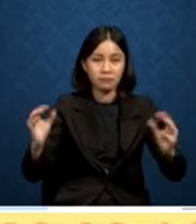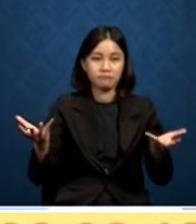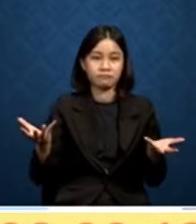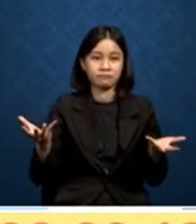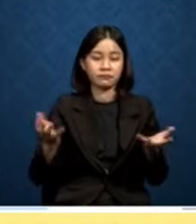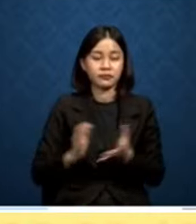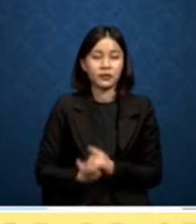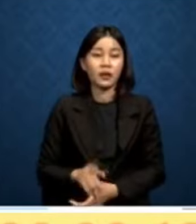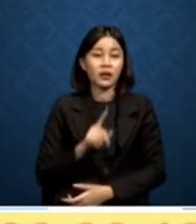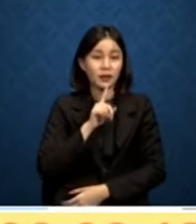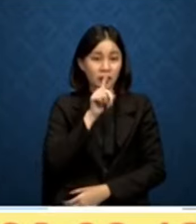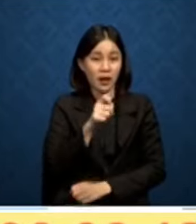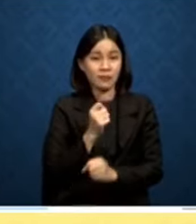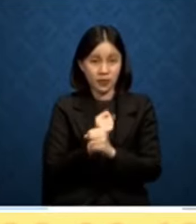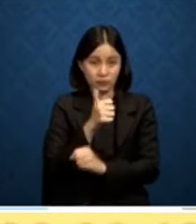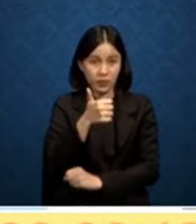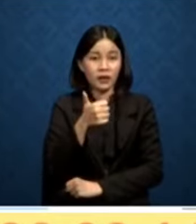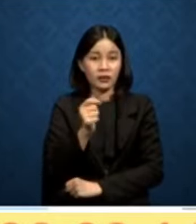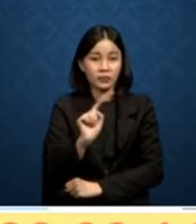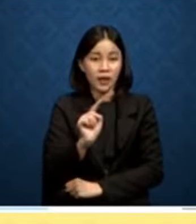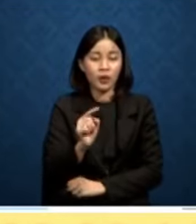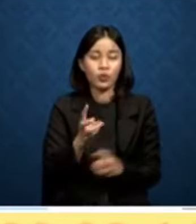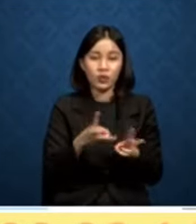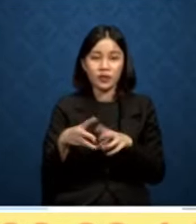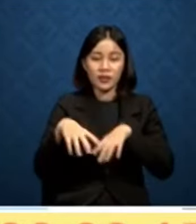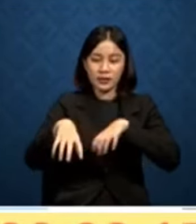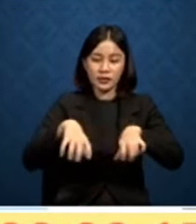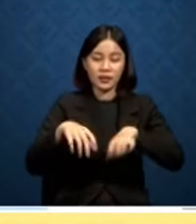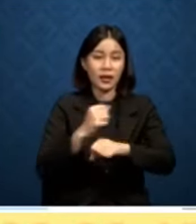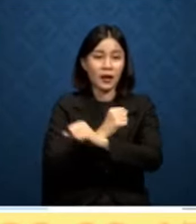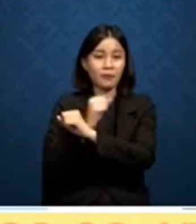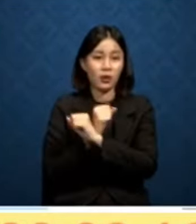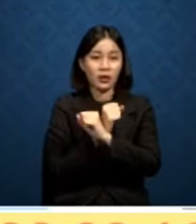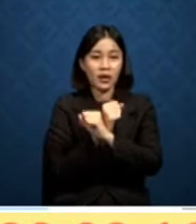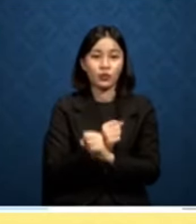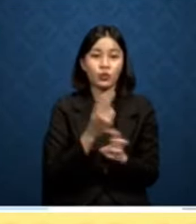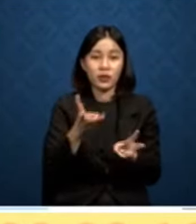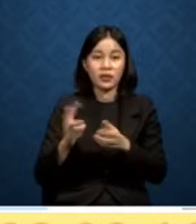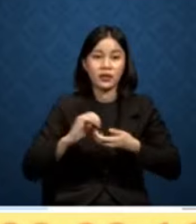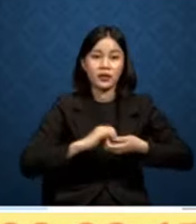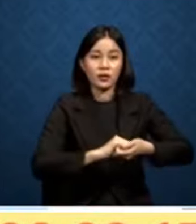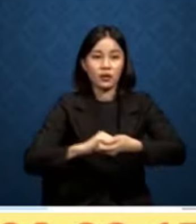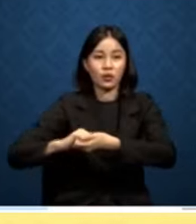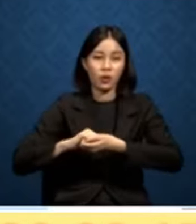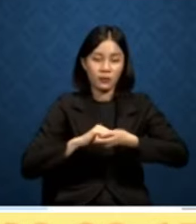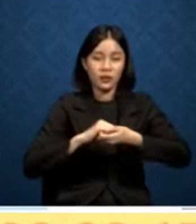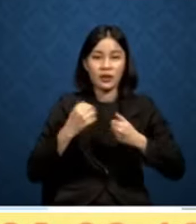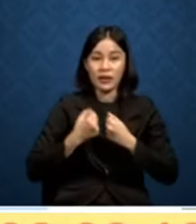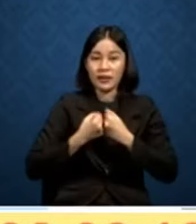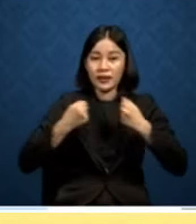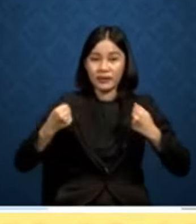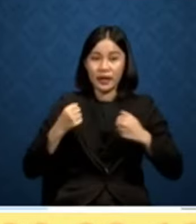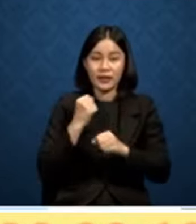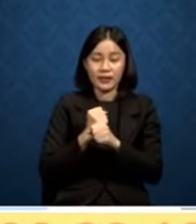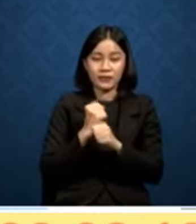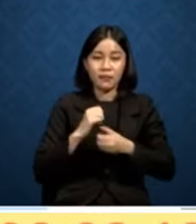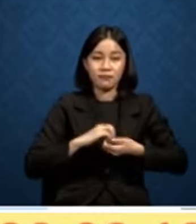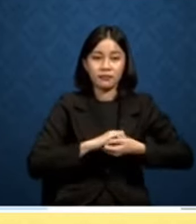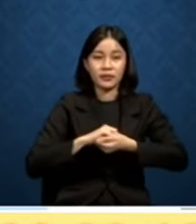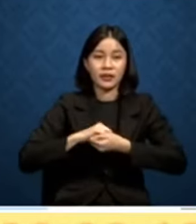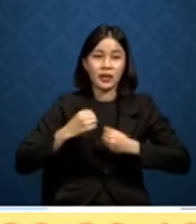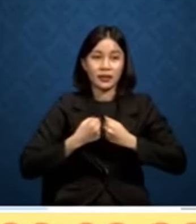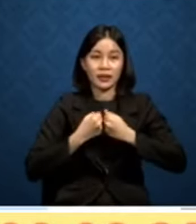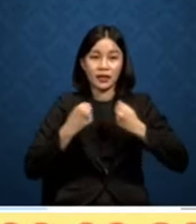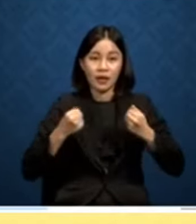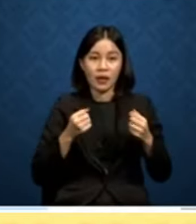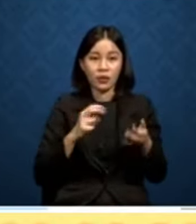บเป็ไปได้ไครับ ทเราจะจัดการป้การแบบบุรนาการขยายกะบการทำงาน คืออะไร คหมายถ